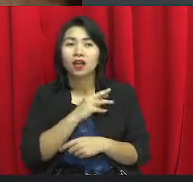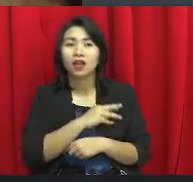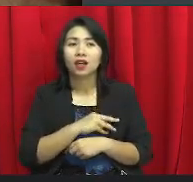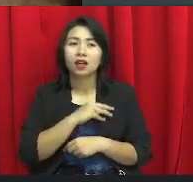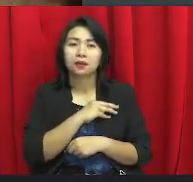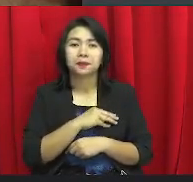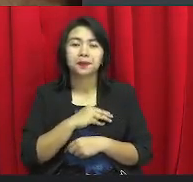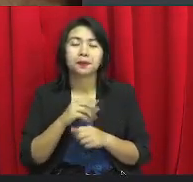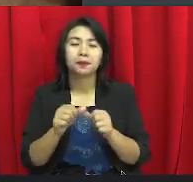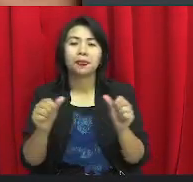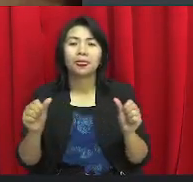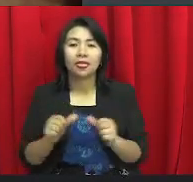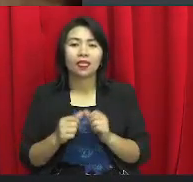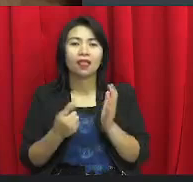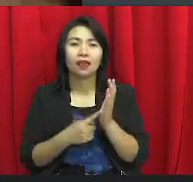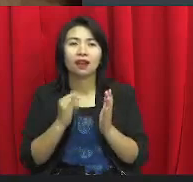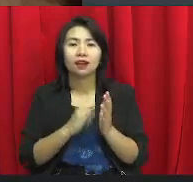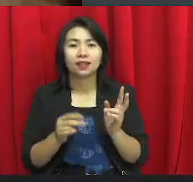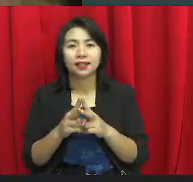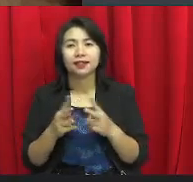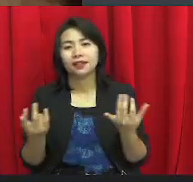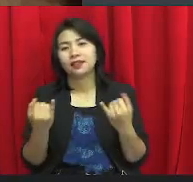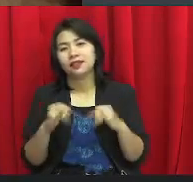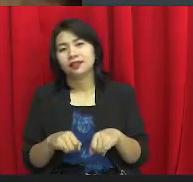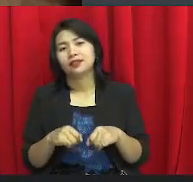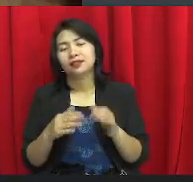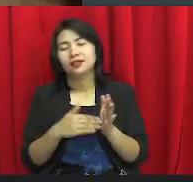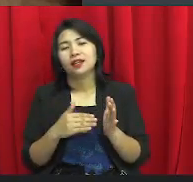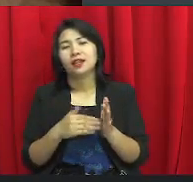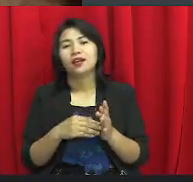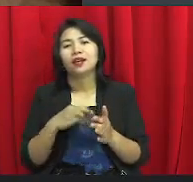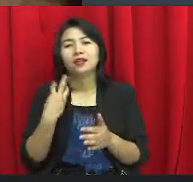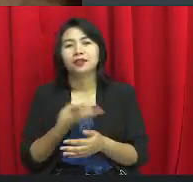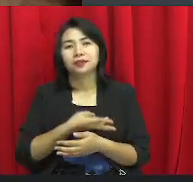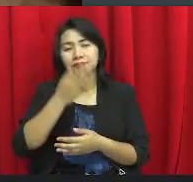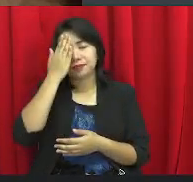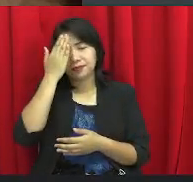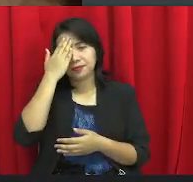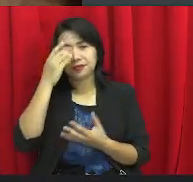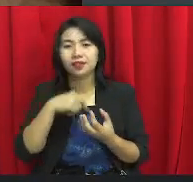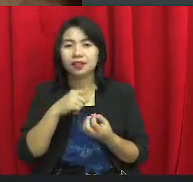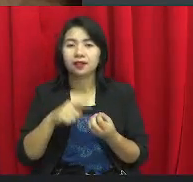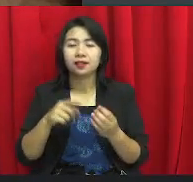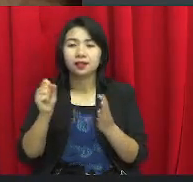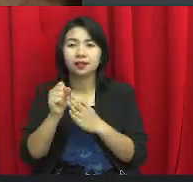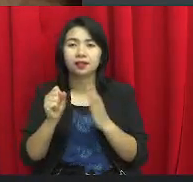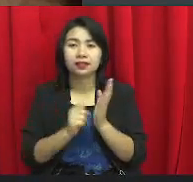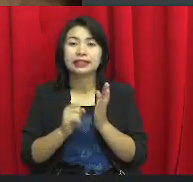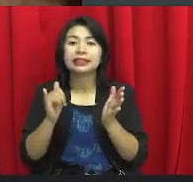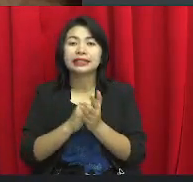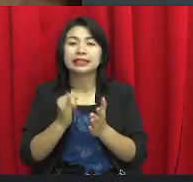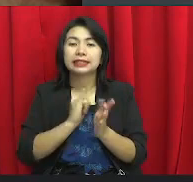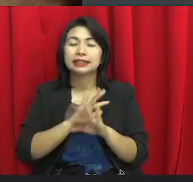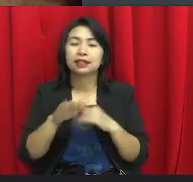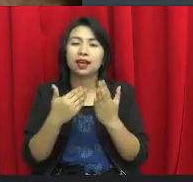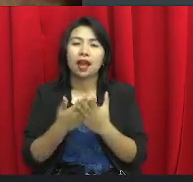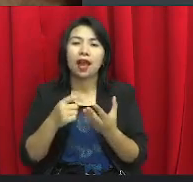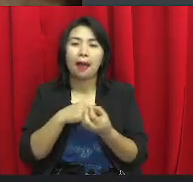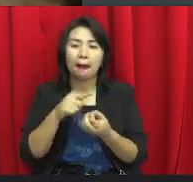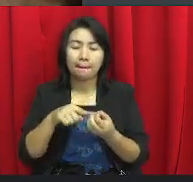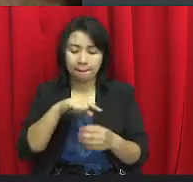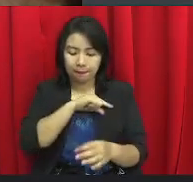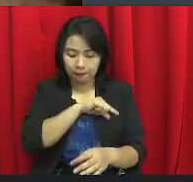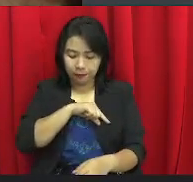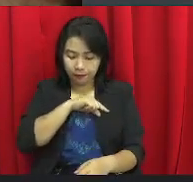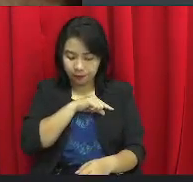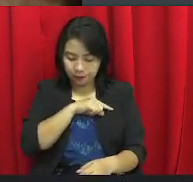ay napakahalaga. So ngayon mga kapatid, alam naman natin na pag sinabing standard, yun yung quality. So mga